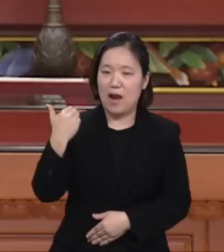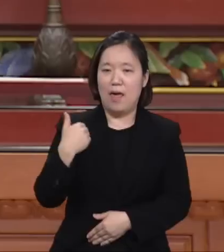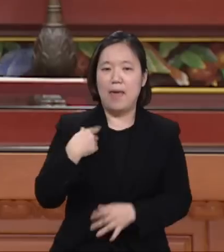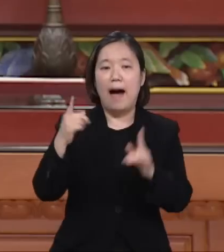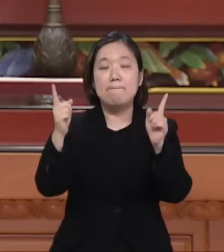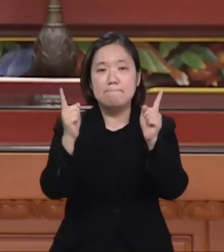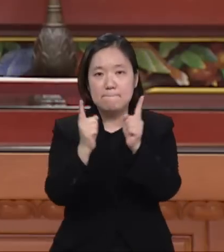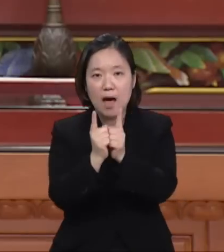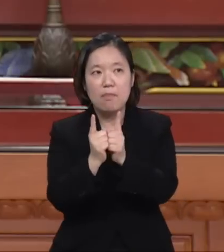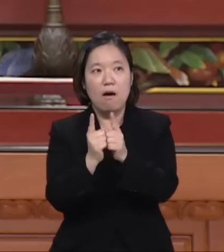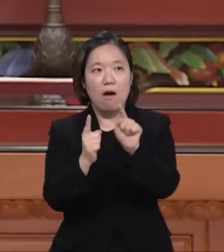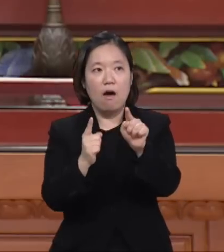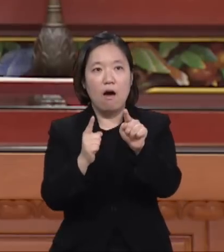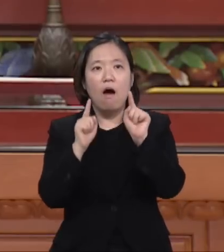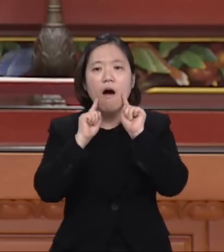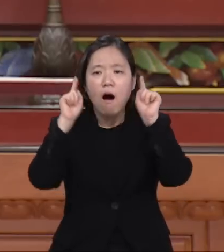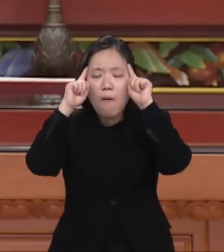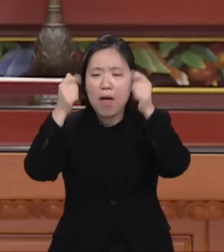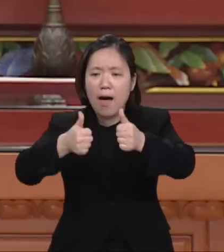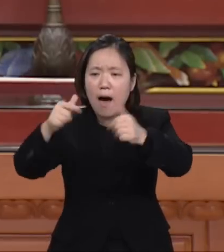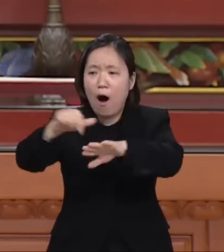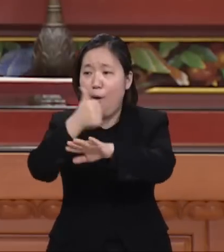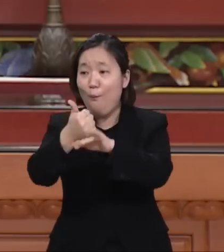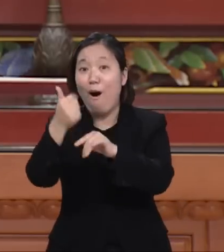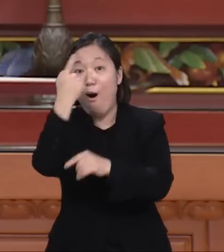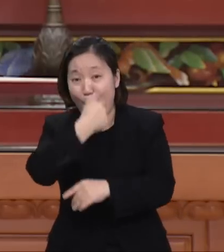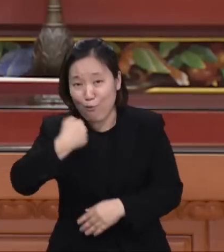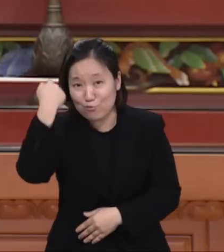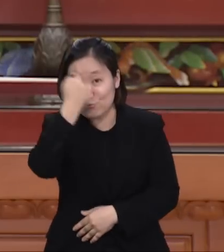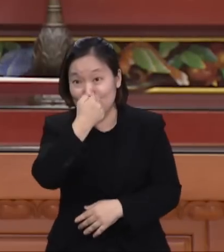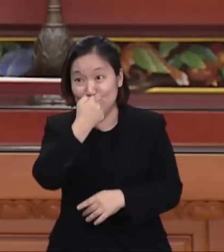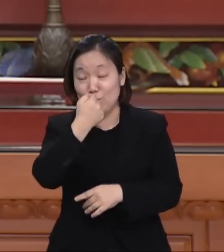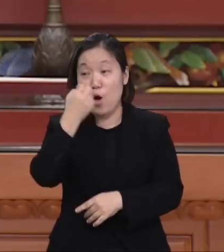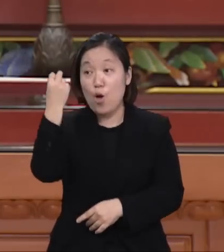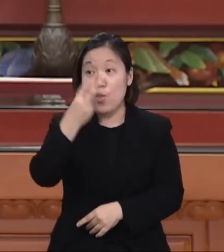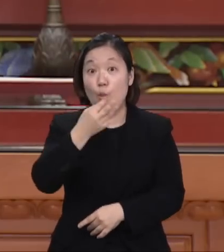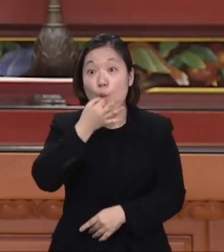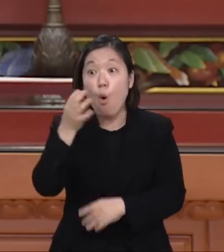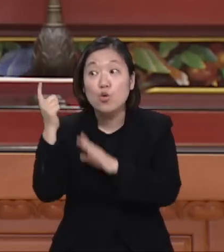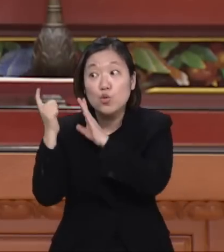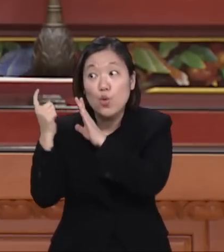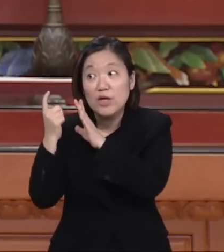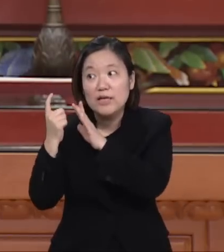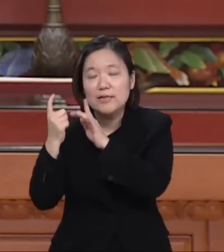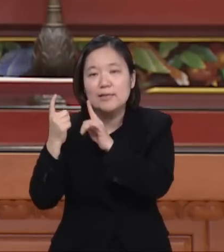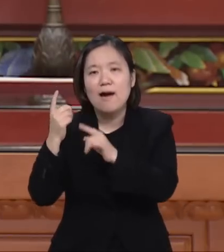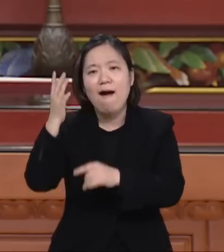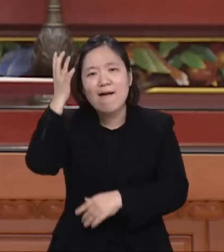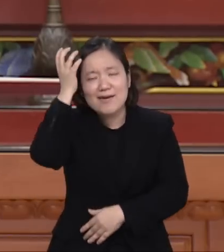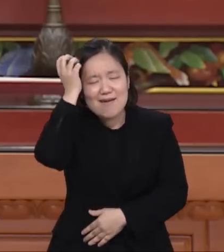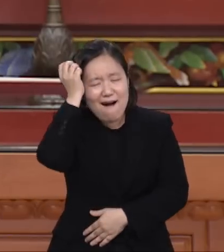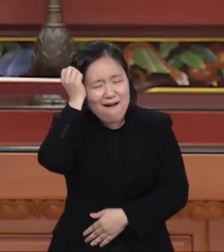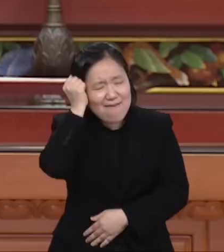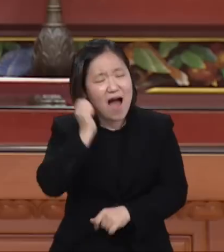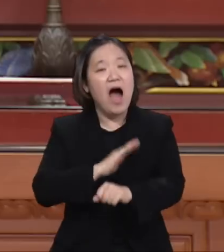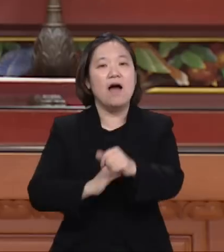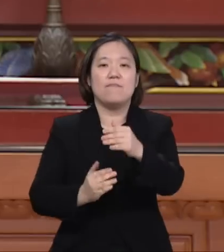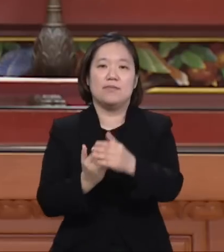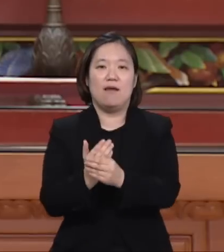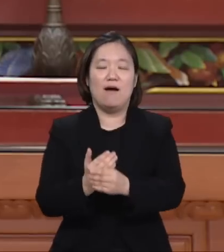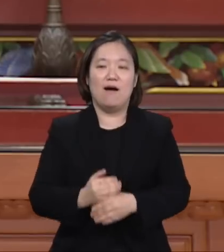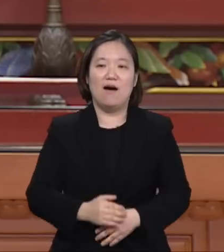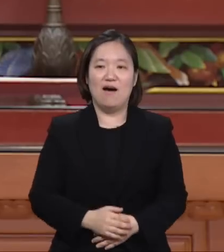염라대왕 얼굴과 그때 들었던 염라대왕 목소리가 아직도 생생하게 기억납니다